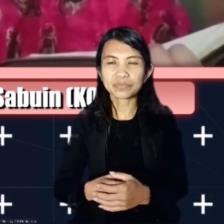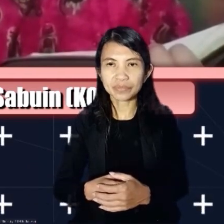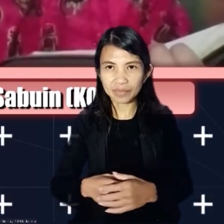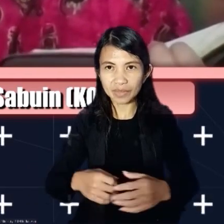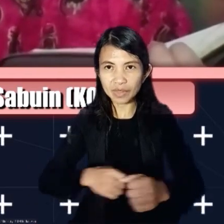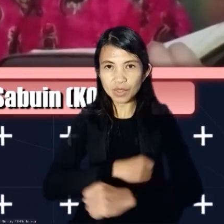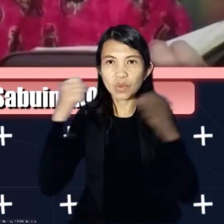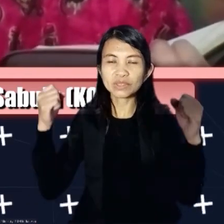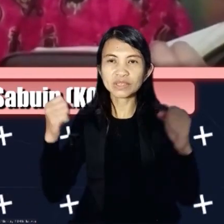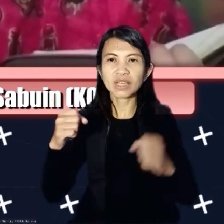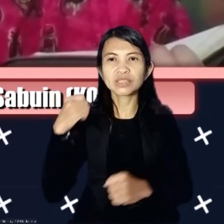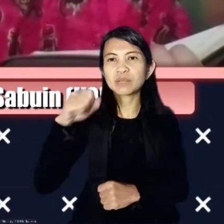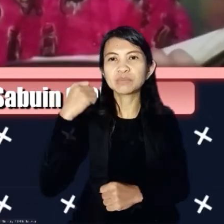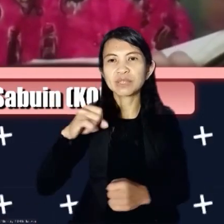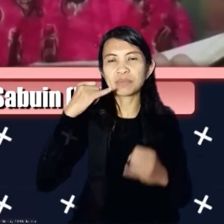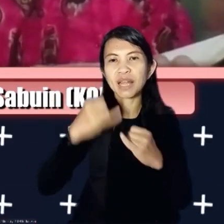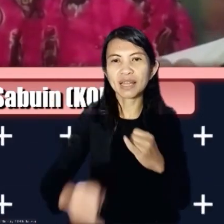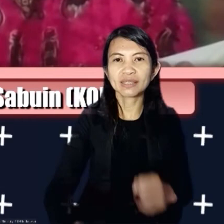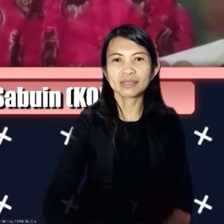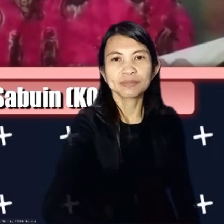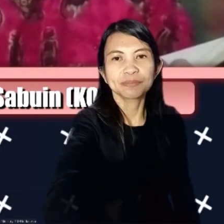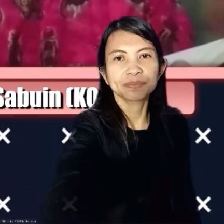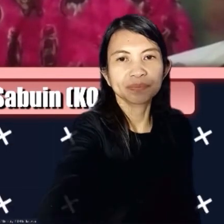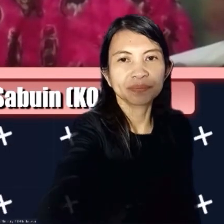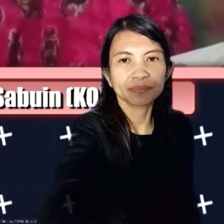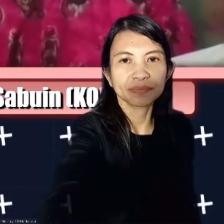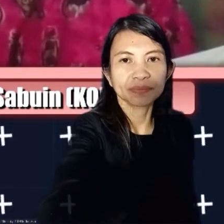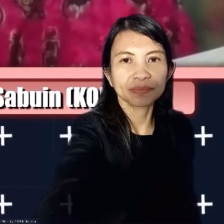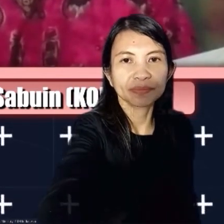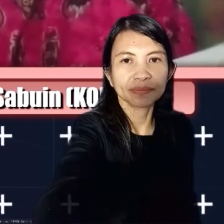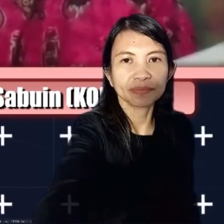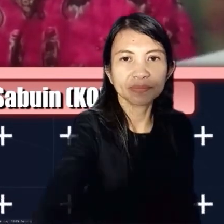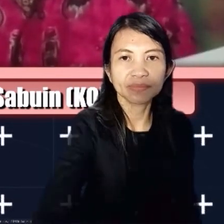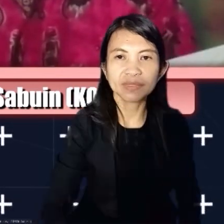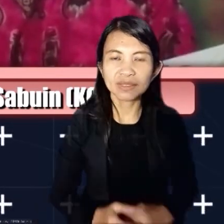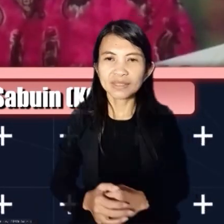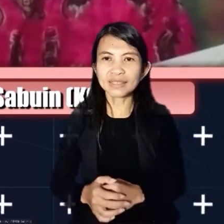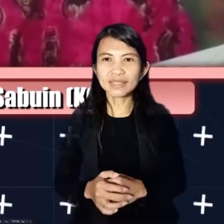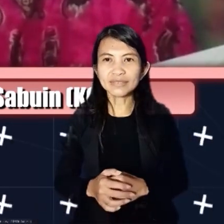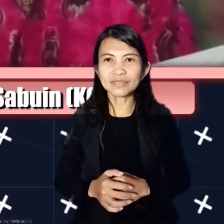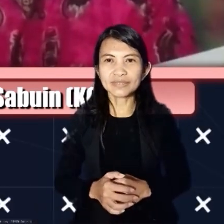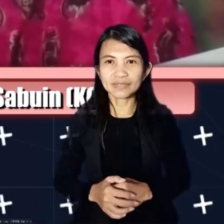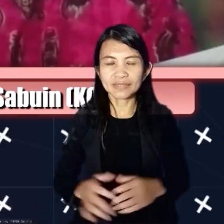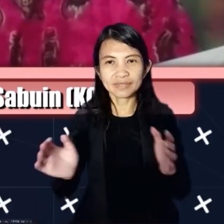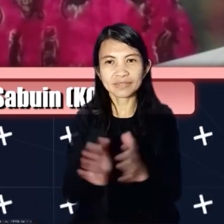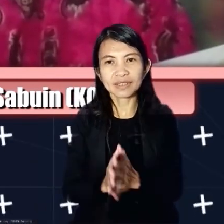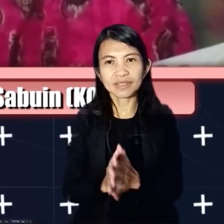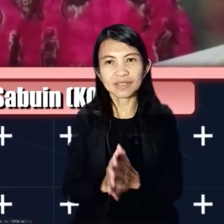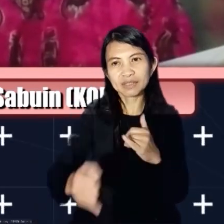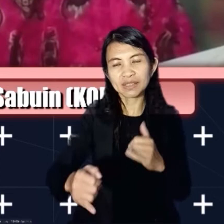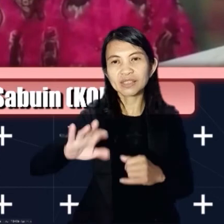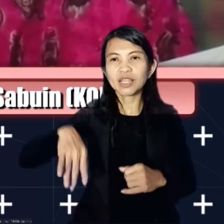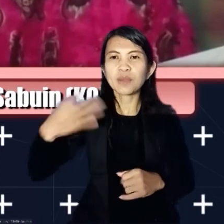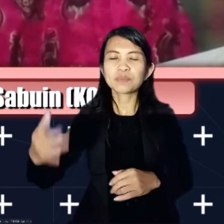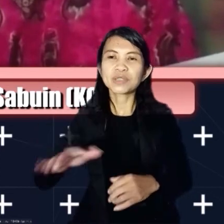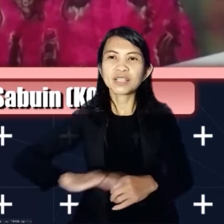akan meremukkan segala kerajaan dan menghabisinya tetapi kerajaan itu sendiri akan